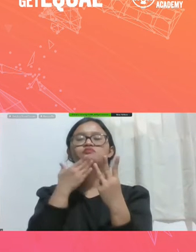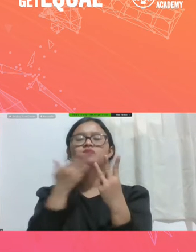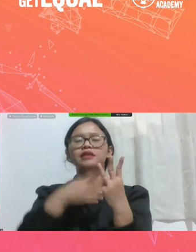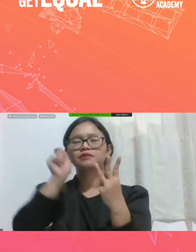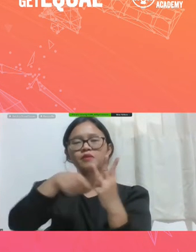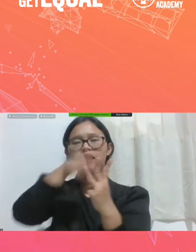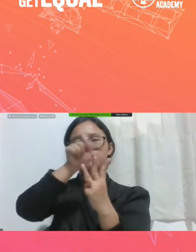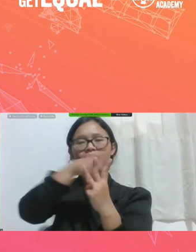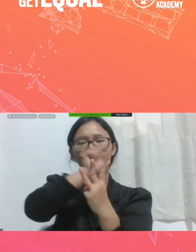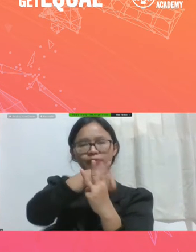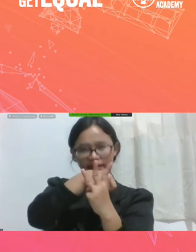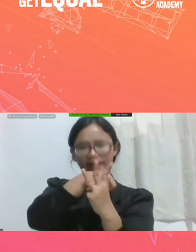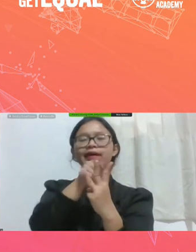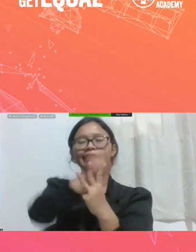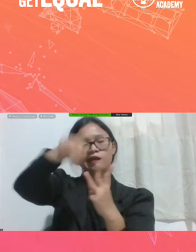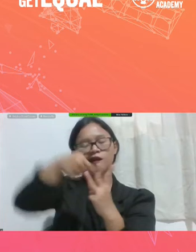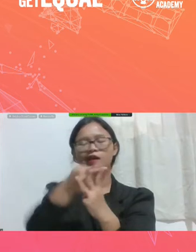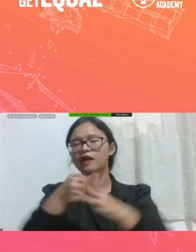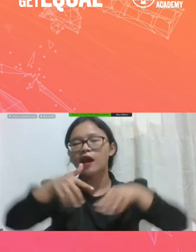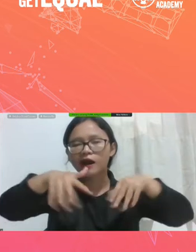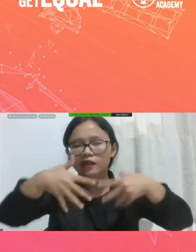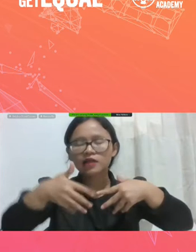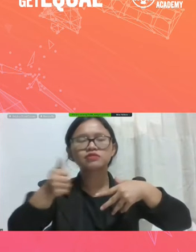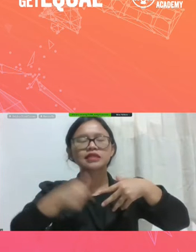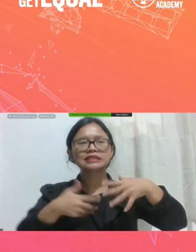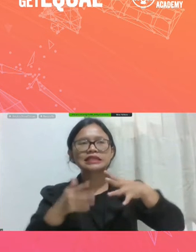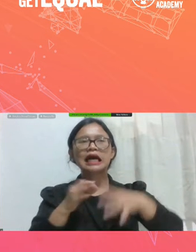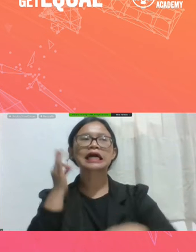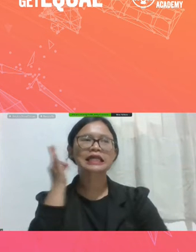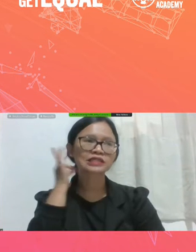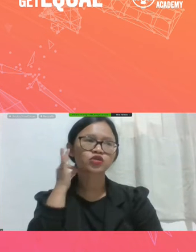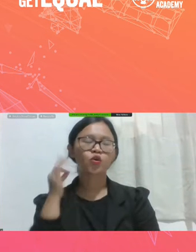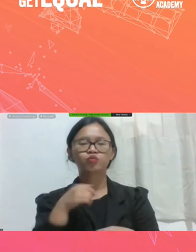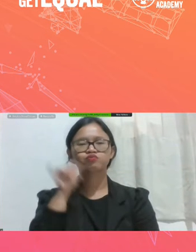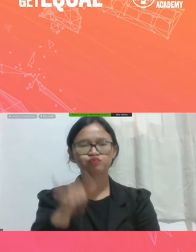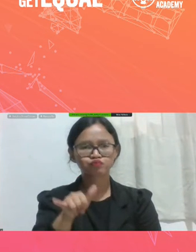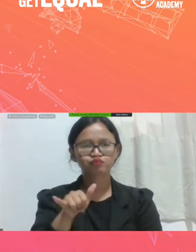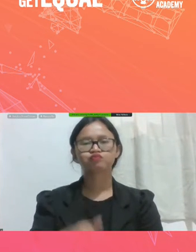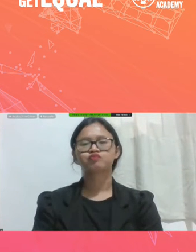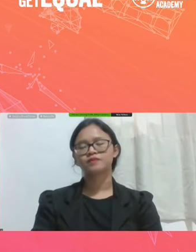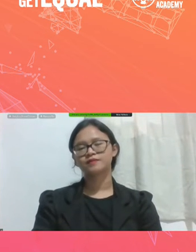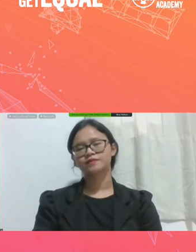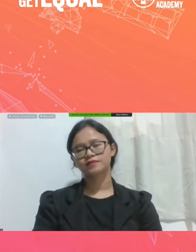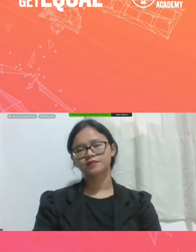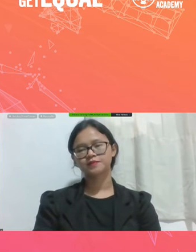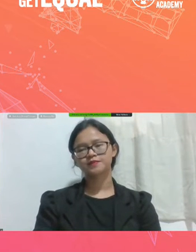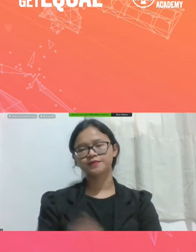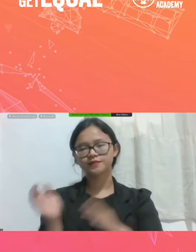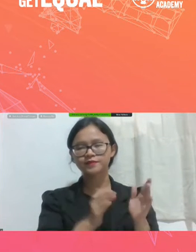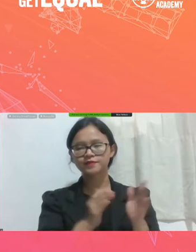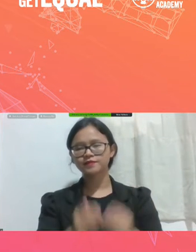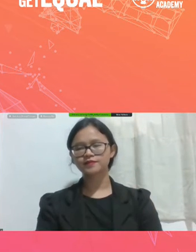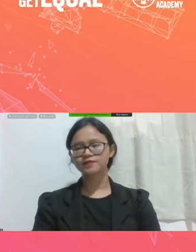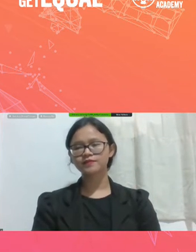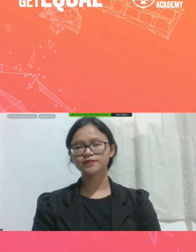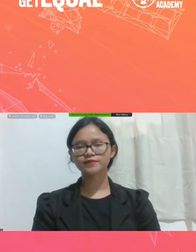sehingga paling rentan ya sebenarnya ketika anak perempuan menggunakan media sosial tersebut. Next.